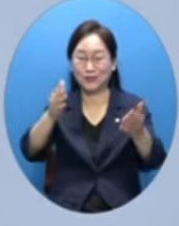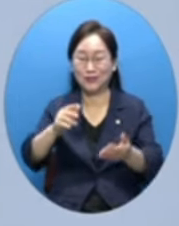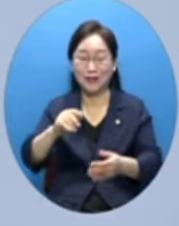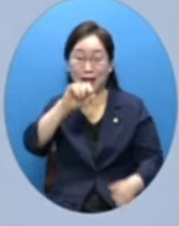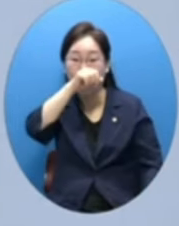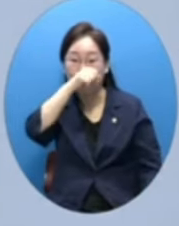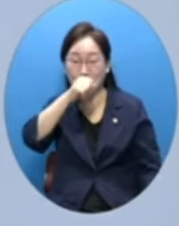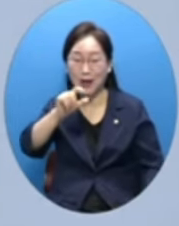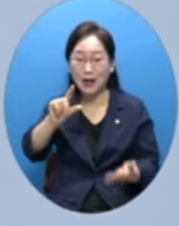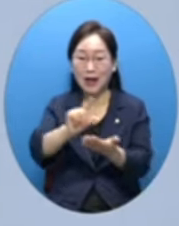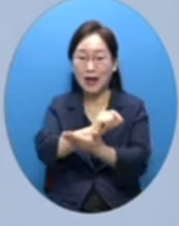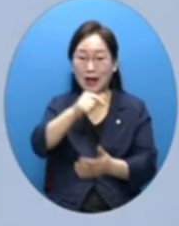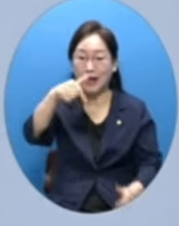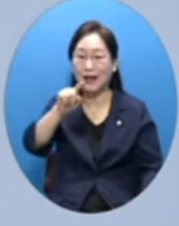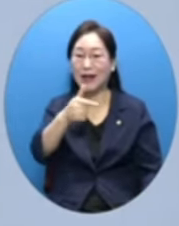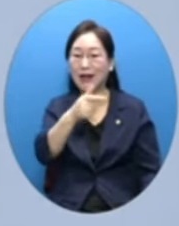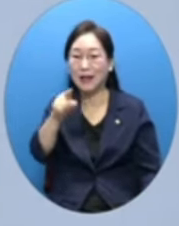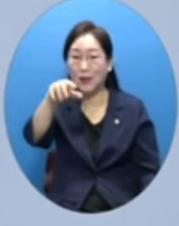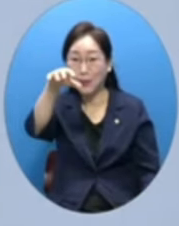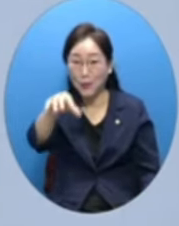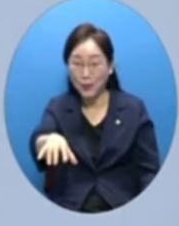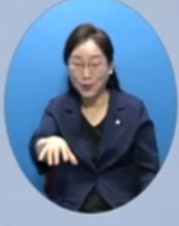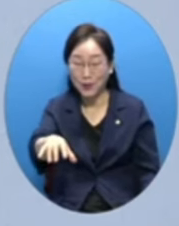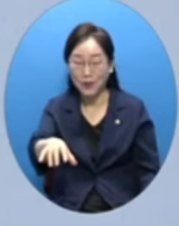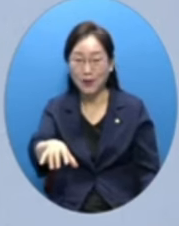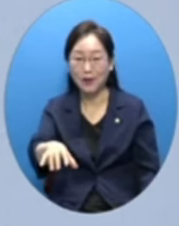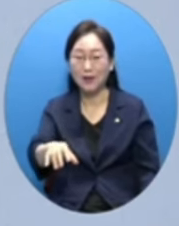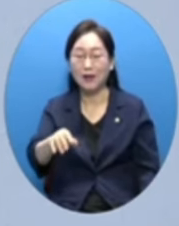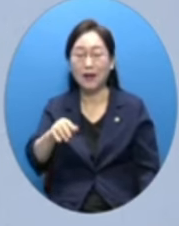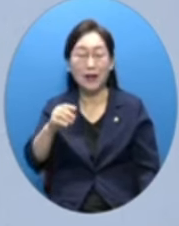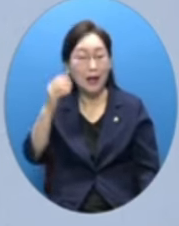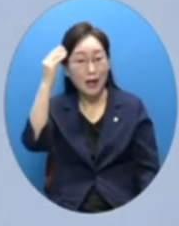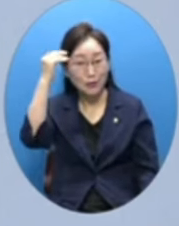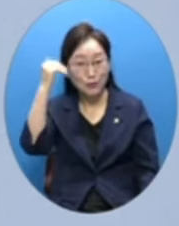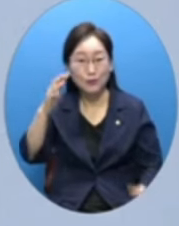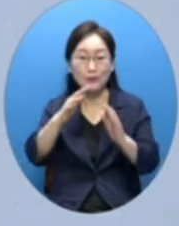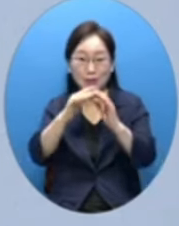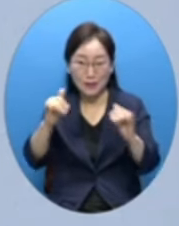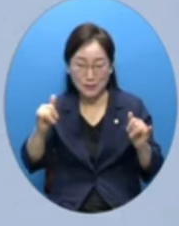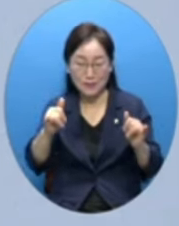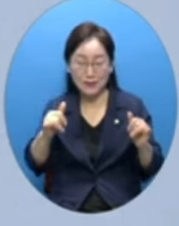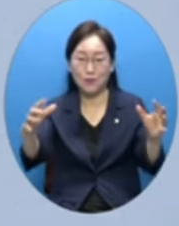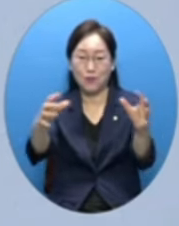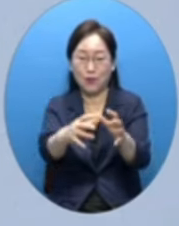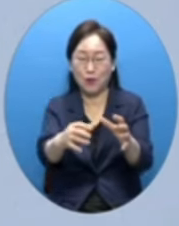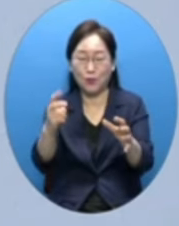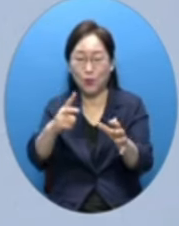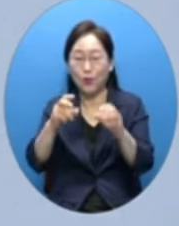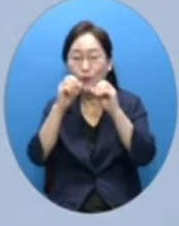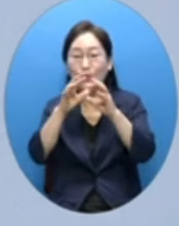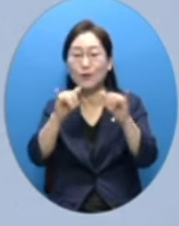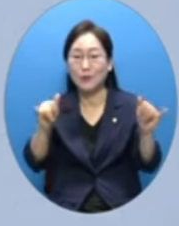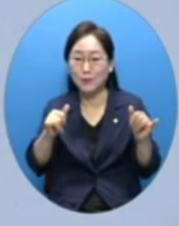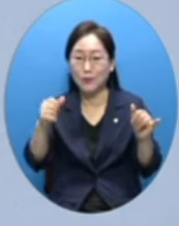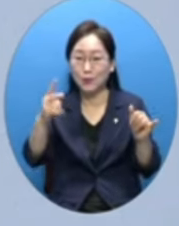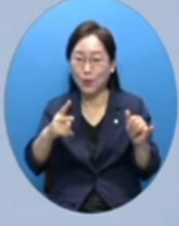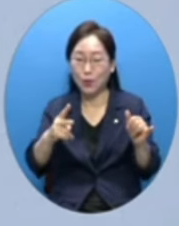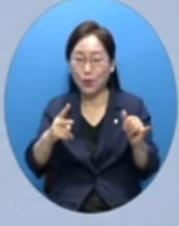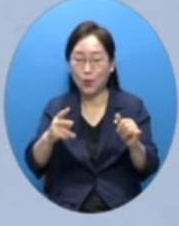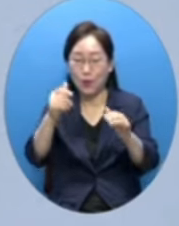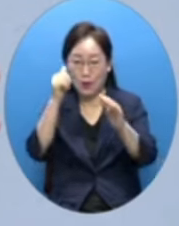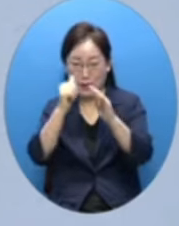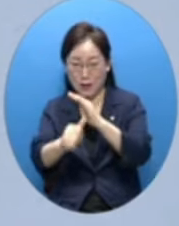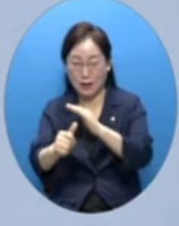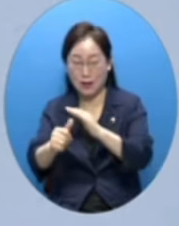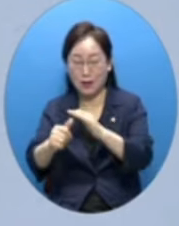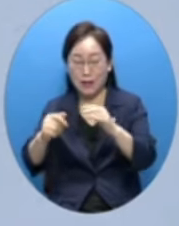아크라 있는 우리 교민들과 아프리카 전역에서 오신 우리 선교사님들 또 대사님 내분